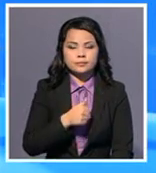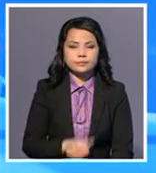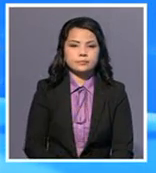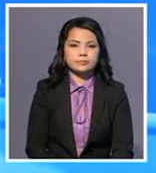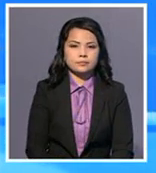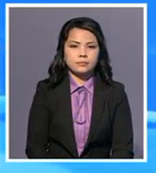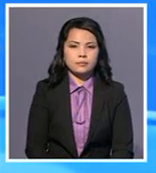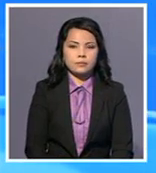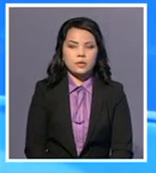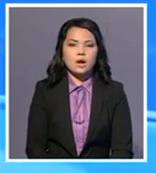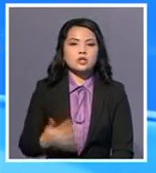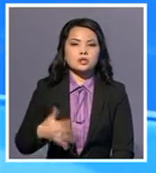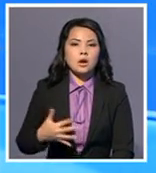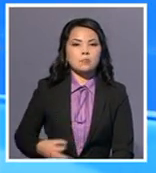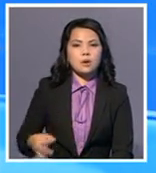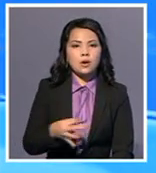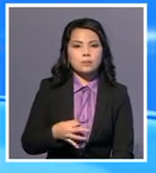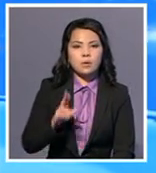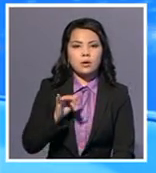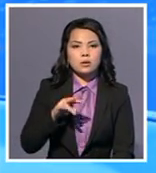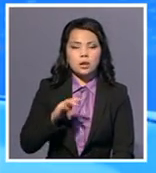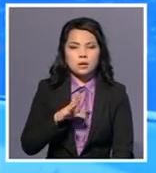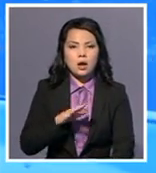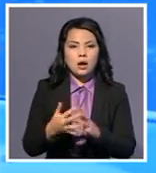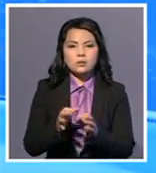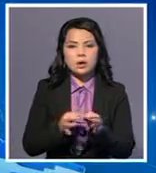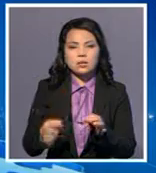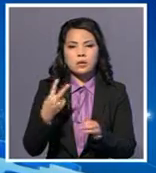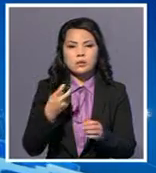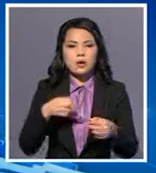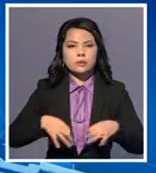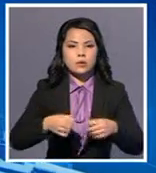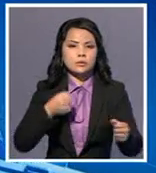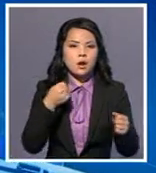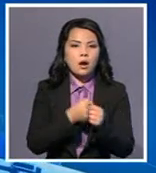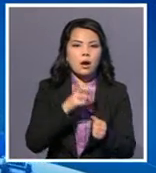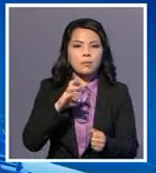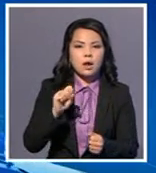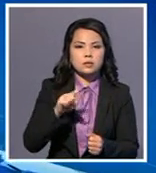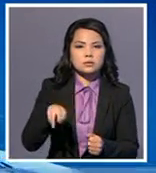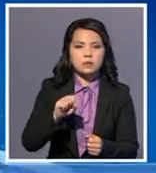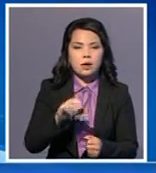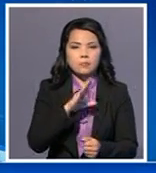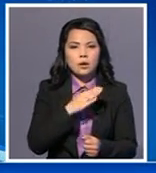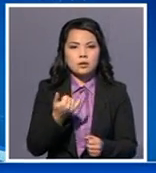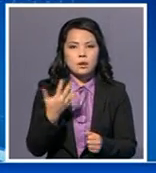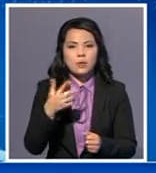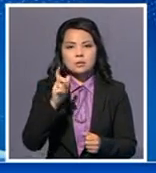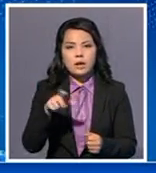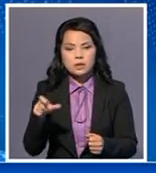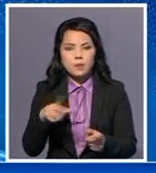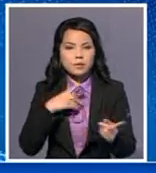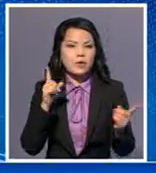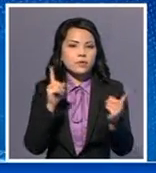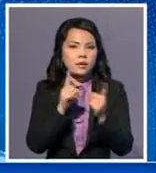Жамбыл облысы Құлан ауылында екі жеңіл автокөлік соқтығысып, 6 адам қаза тапты. Мазда машинасымен келе жатқан 5 адам мен оларға